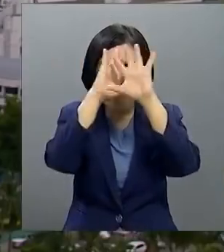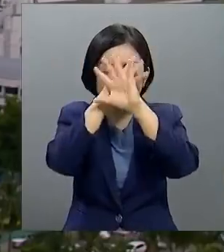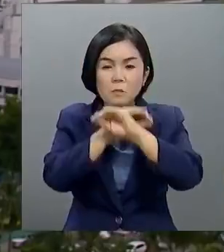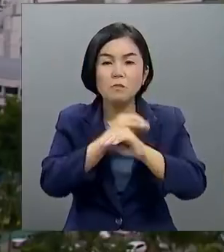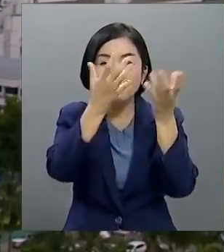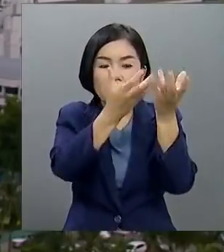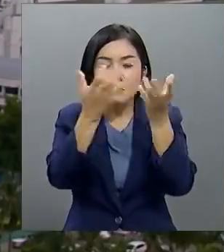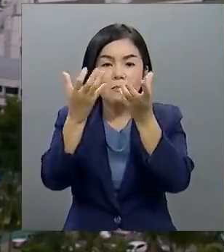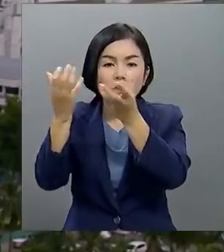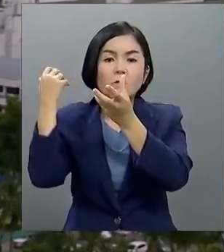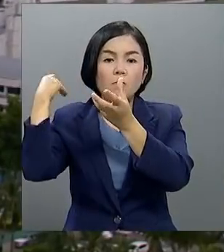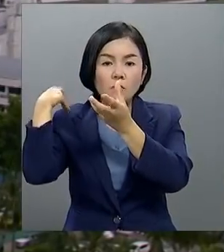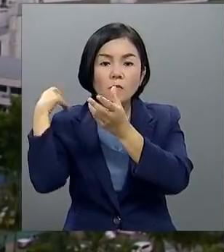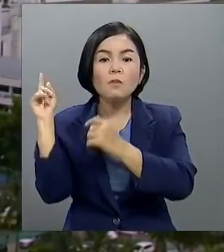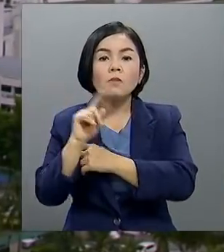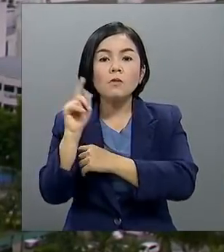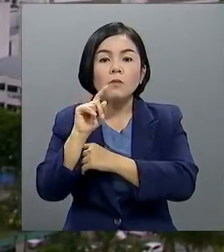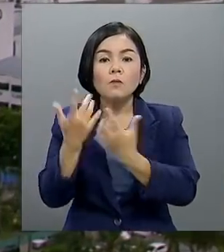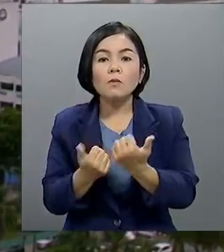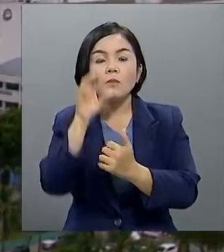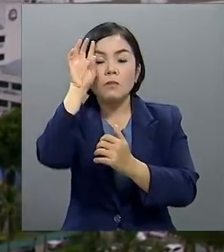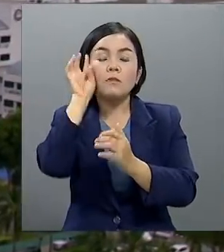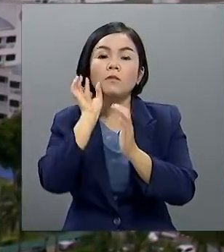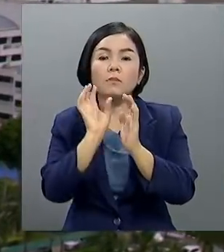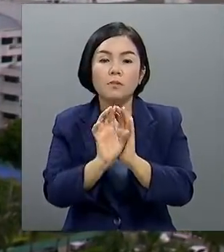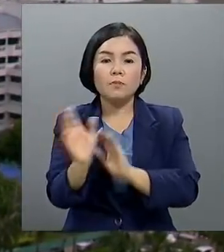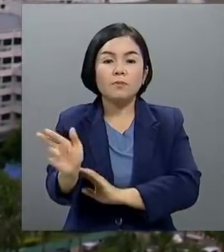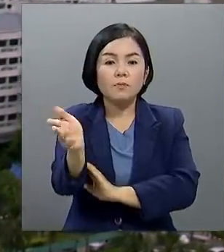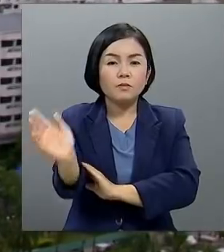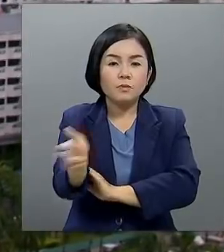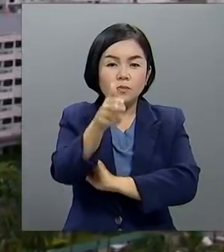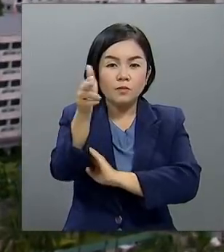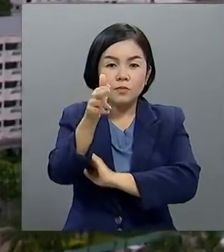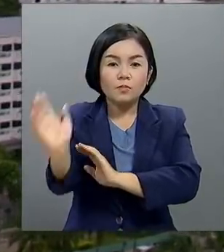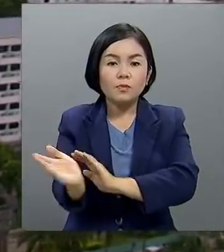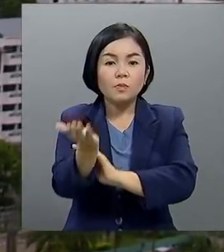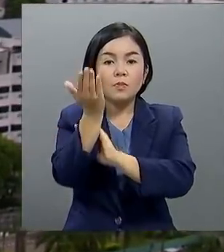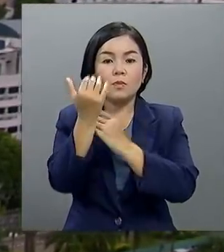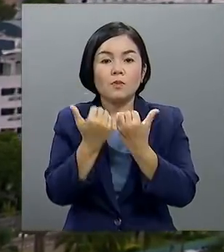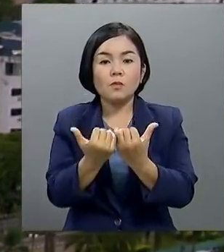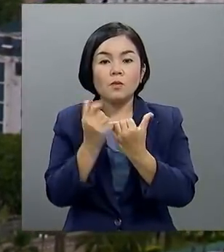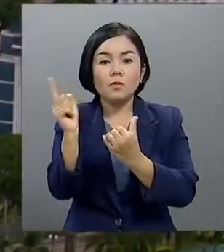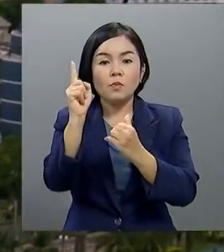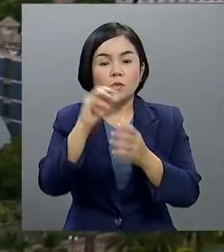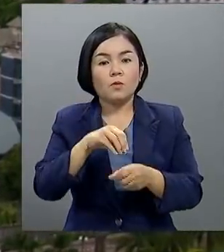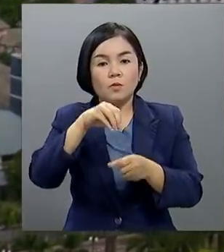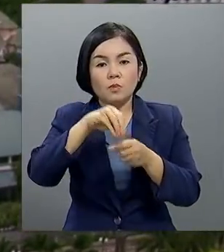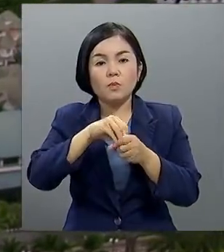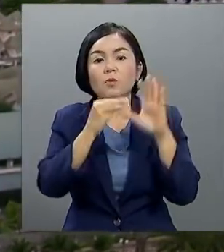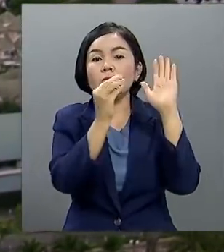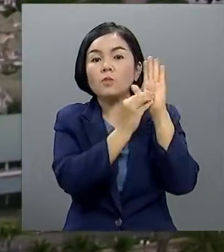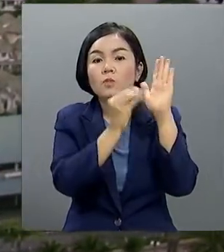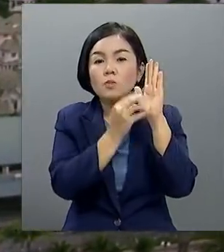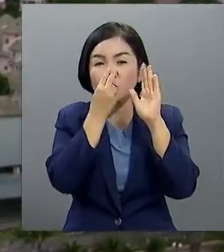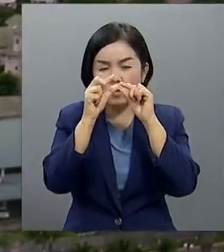จะให้คุณผู้ชมไปตรวจสอบภาพล่าสุดเช้าวันนี้นี่คือบริเวณด้านทิศเหนือของพื้นที่กรุงเทพมหานครนะครับถ้ามองไปไกลๆเนี่ยจ